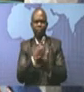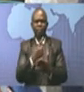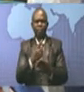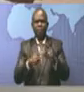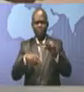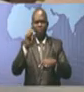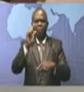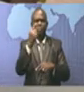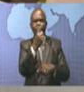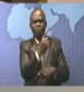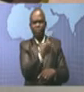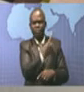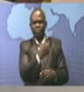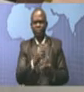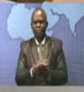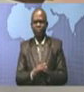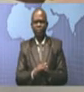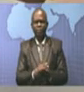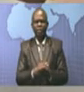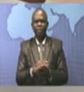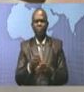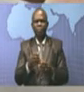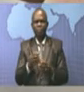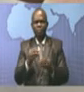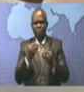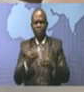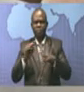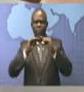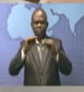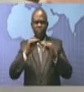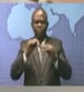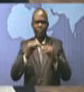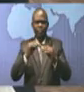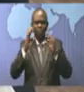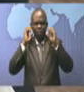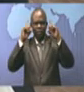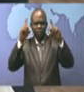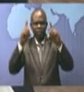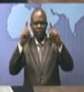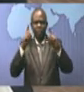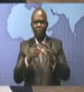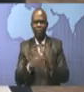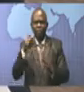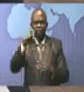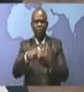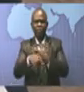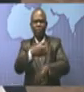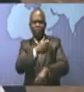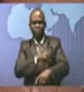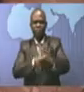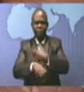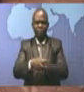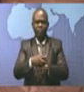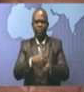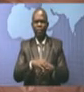été exposé que le rendement dans le secteur de l'enseignement scolaire est allé augmentant du fait des efforts qui ont été